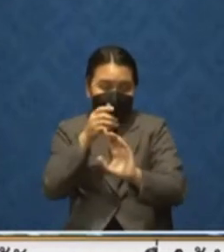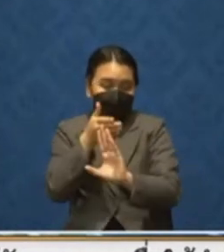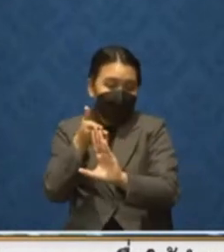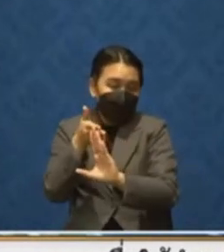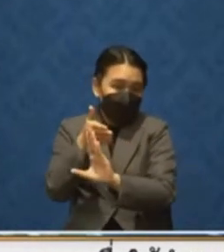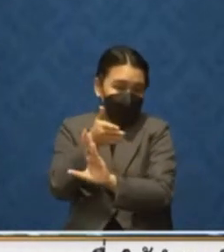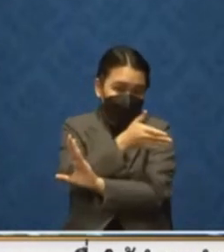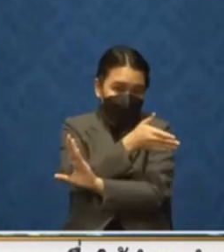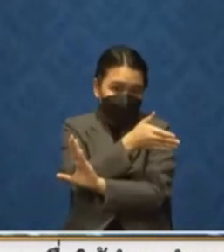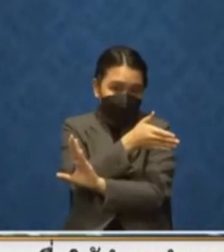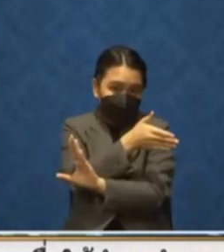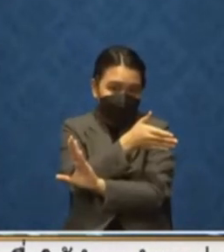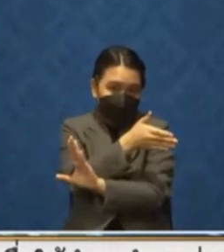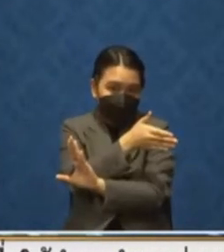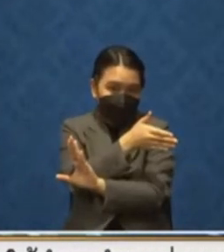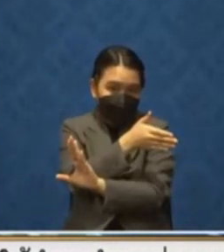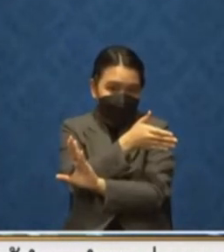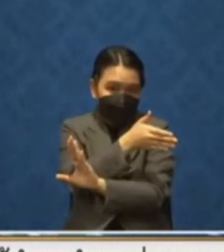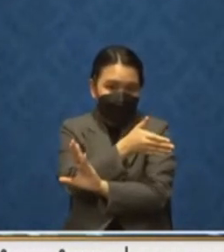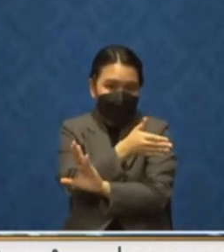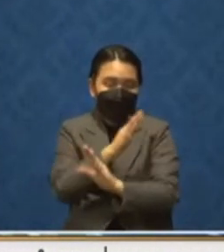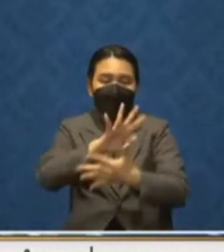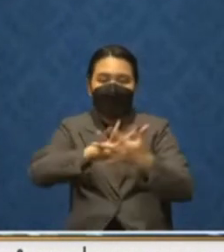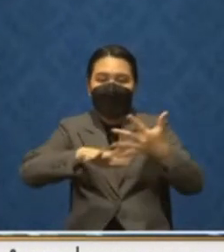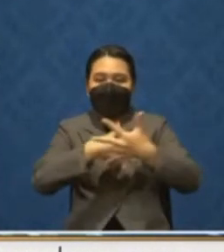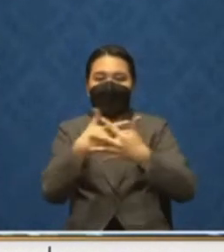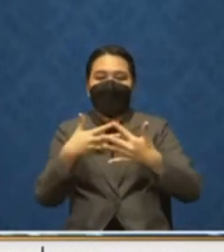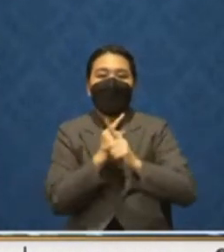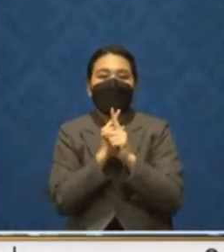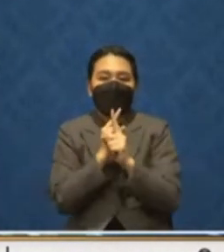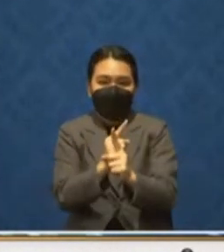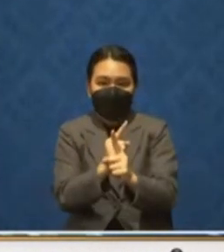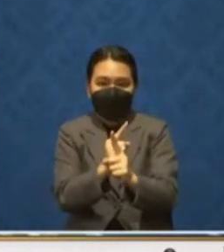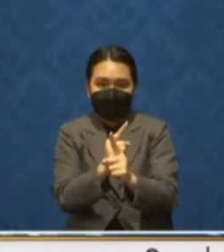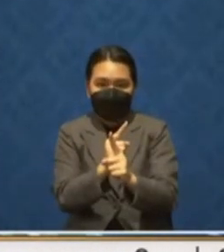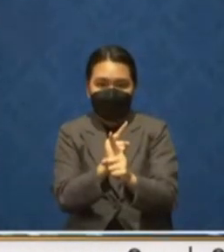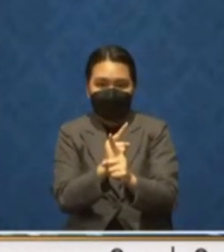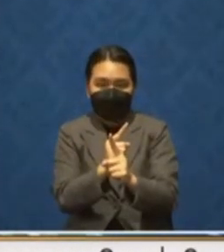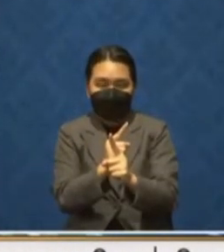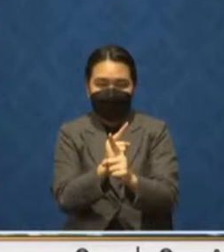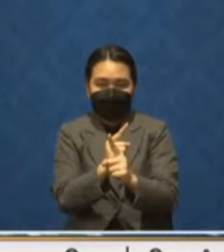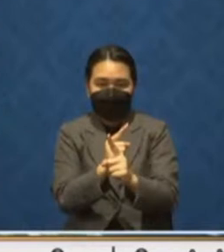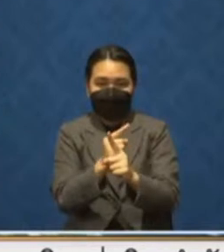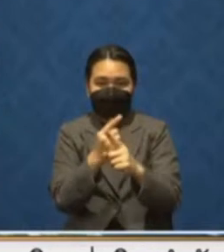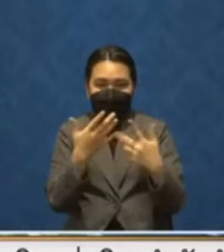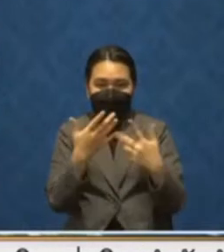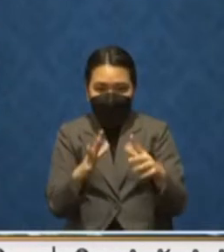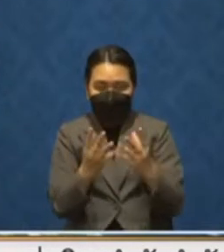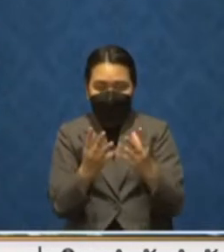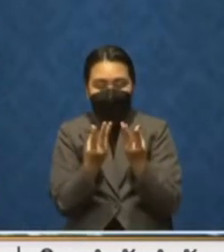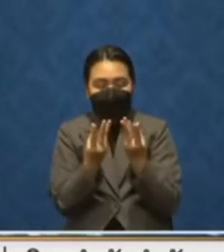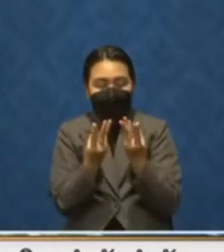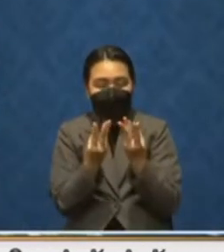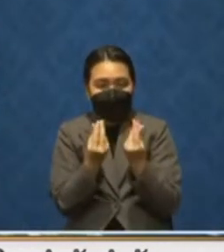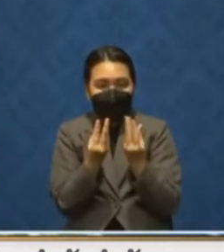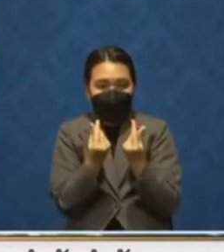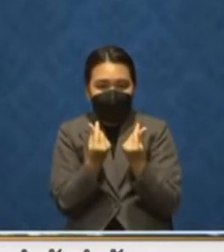เวลาตามแผนซึ่งก็ใช้ตัวเลขทาง